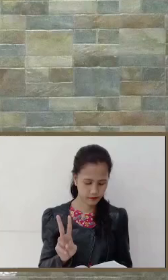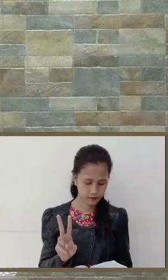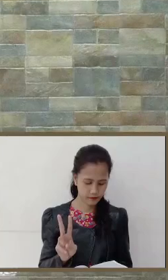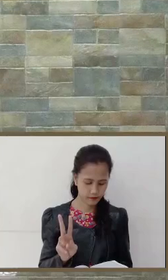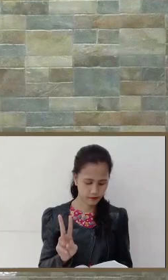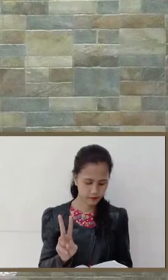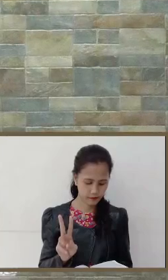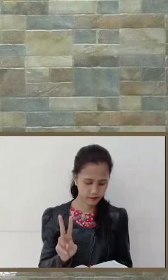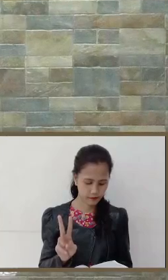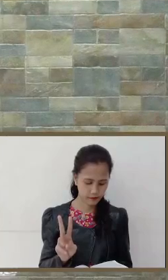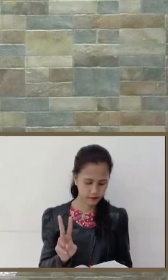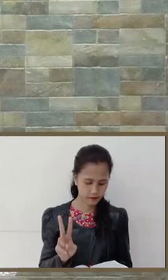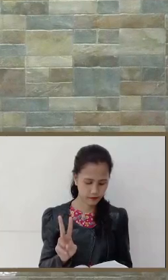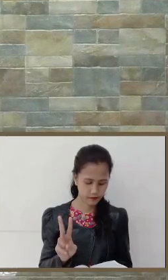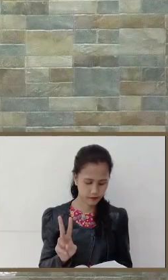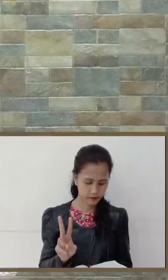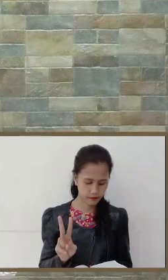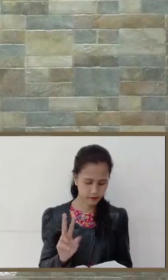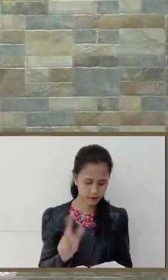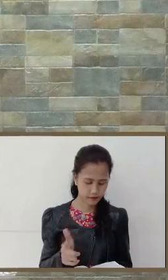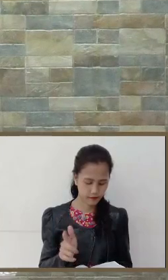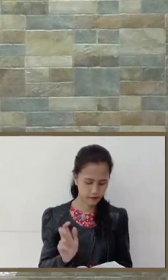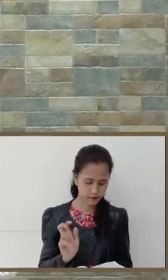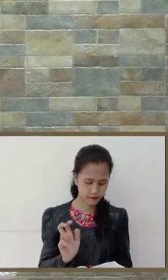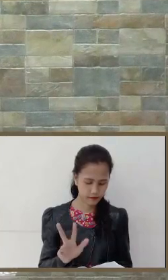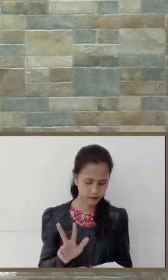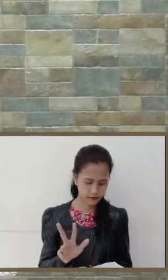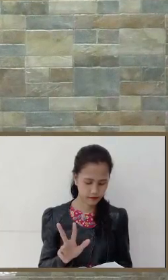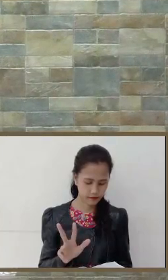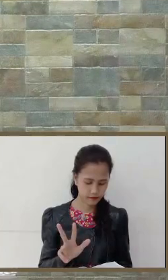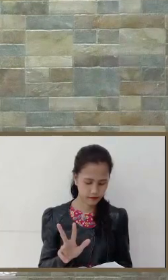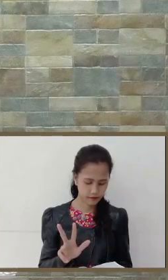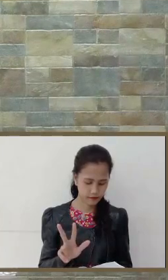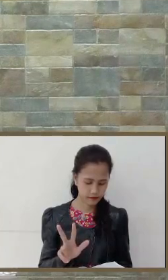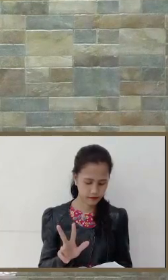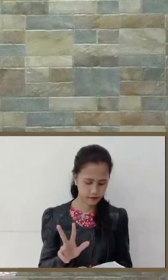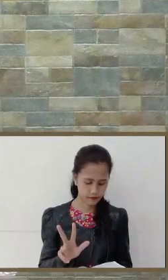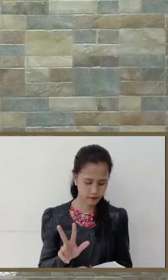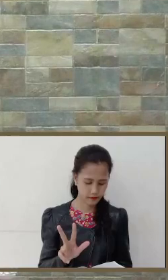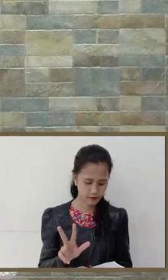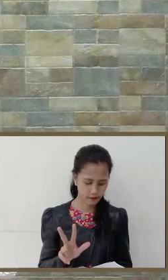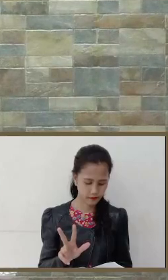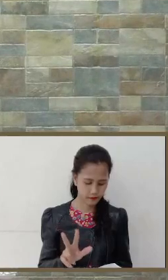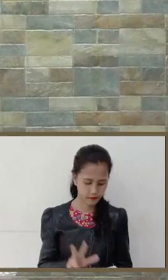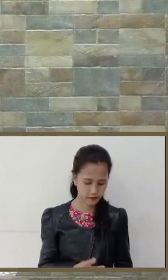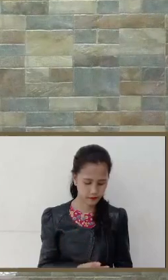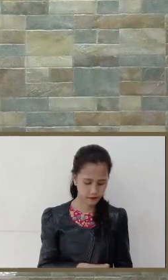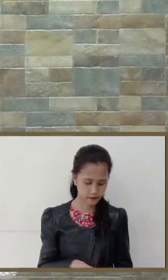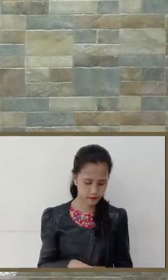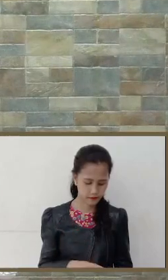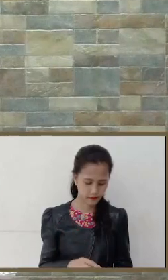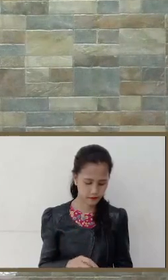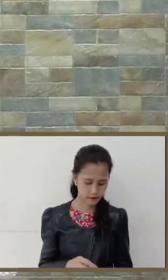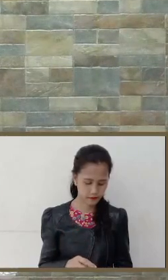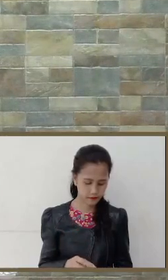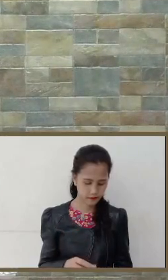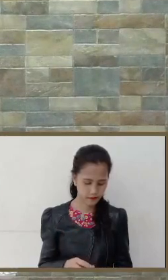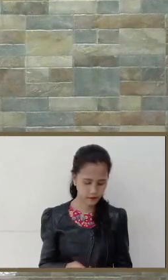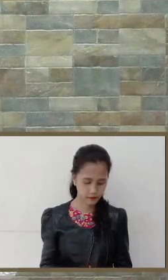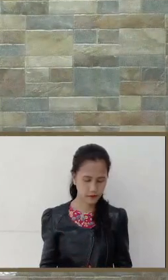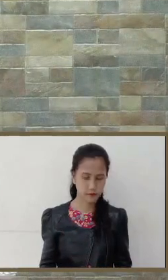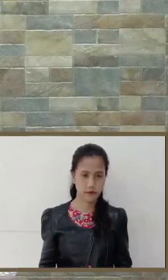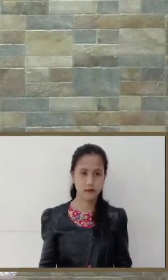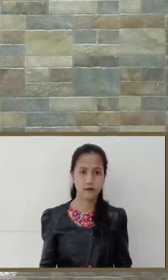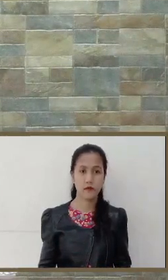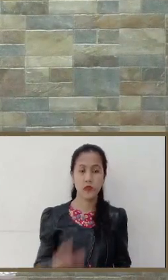is Christ's servant. Verse 23, ye are bought with a price. Be not ye the servants of men. Alam